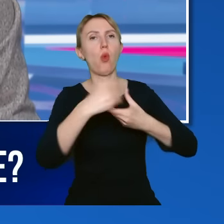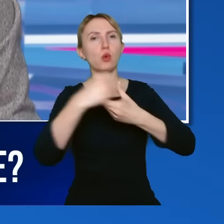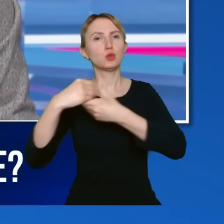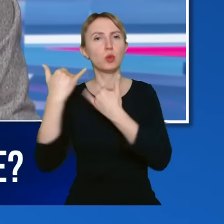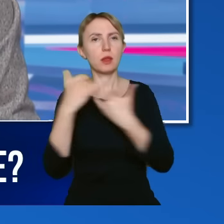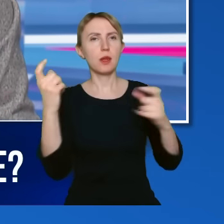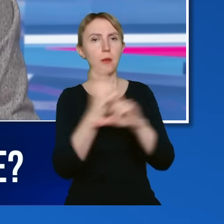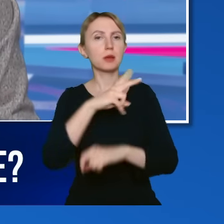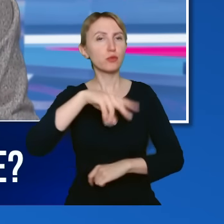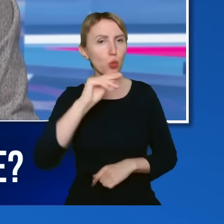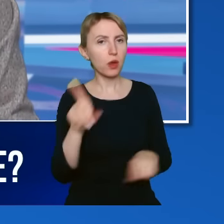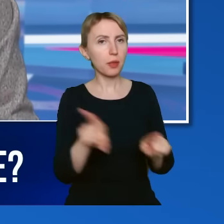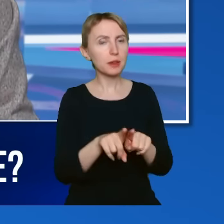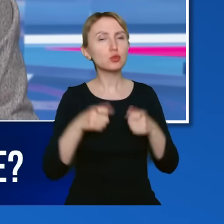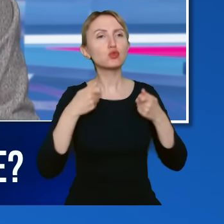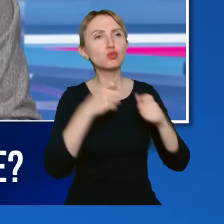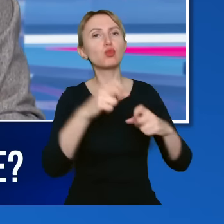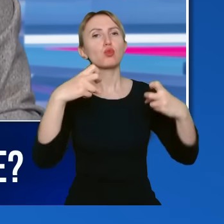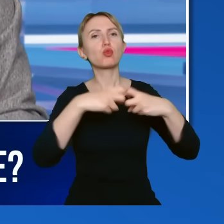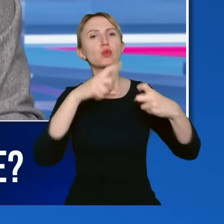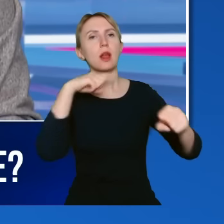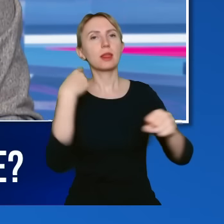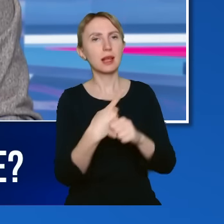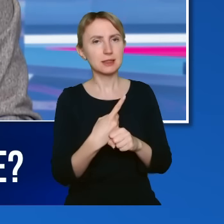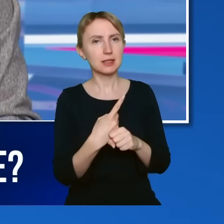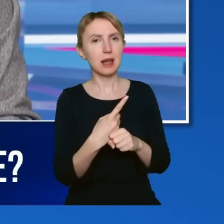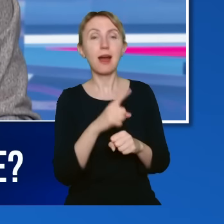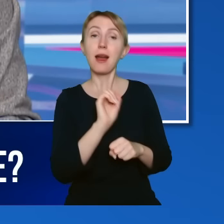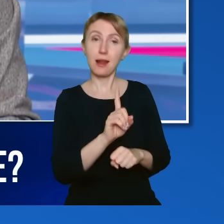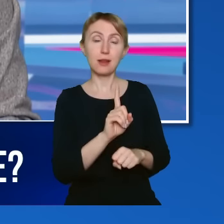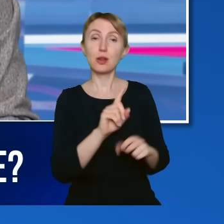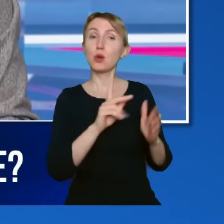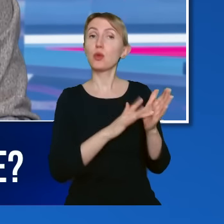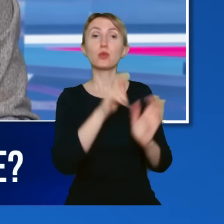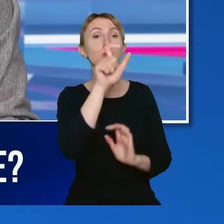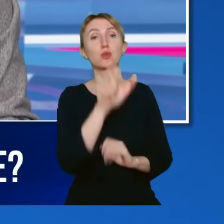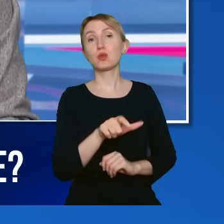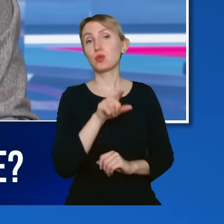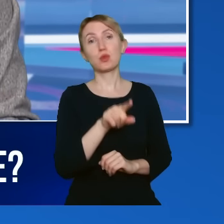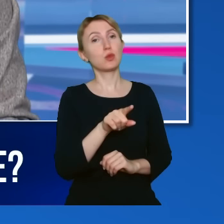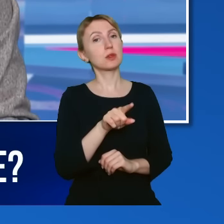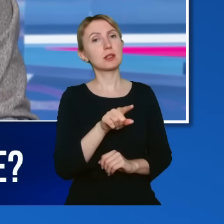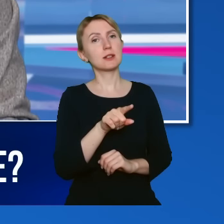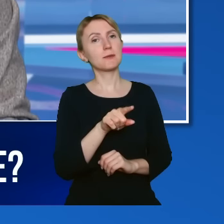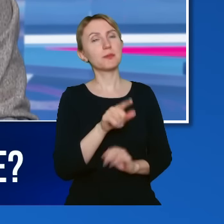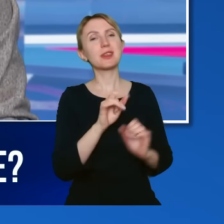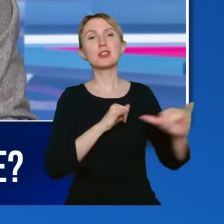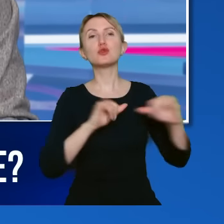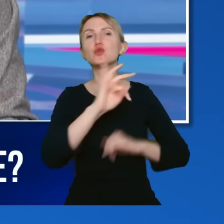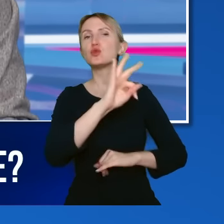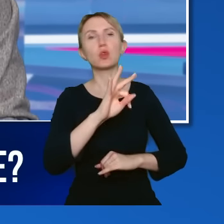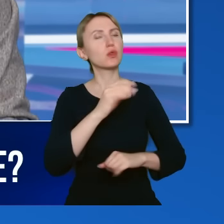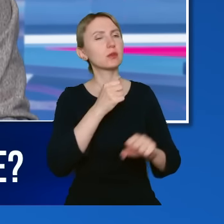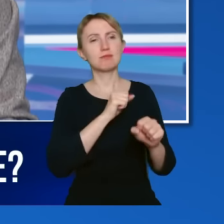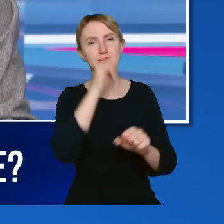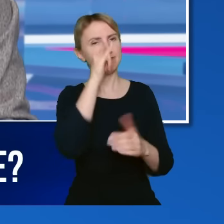Unii Europejskiej, została wymuszona na Brukseli pewna decyzja. Natomiast Tusk, Donald Tusk, rząd Donalda Tuska nie jest w